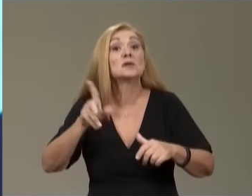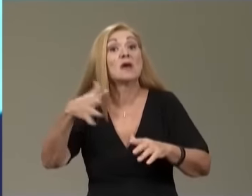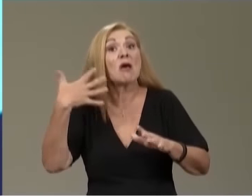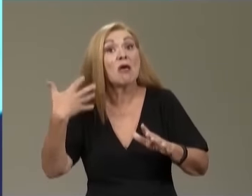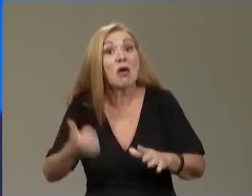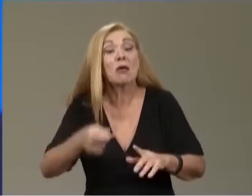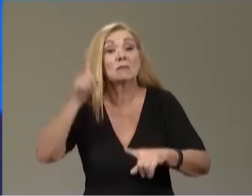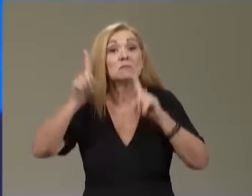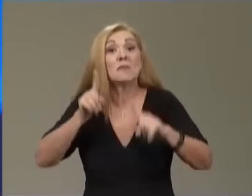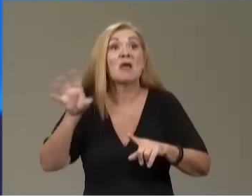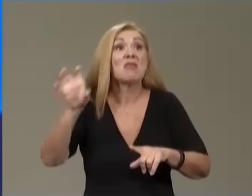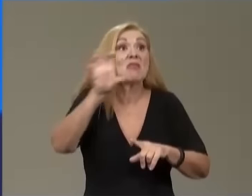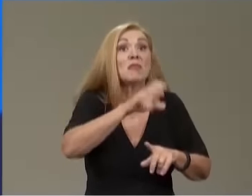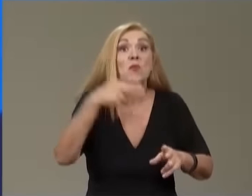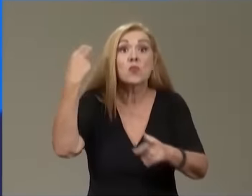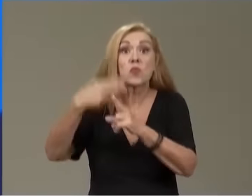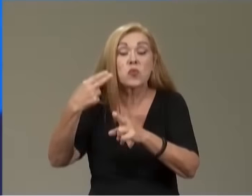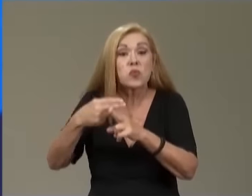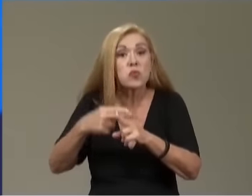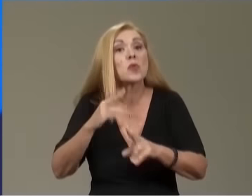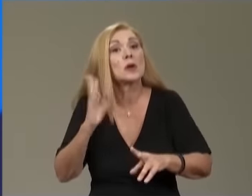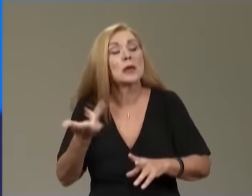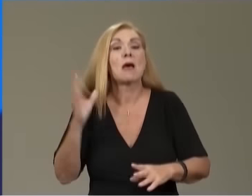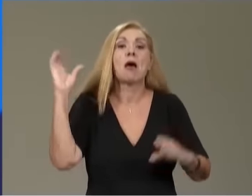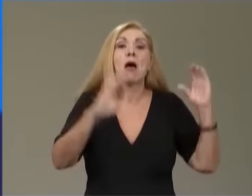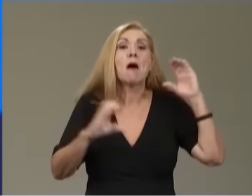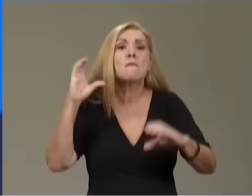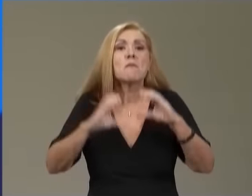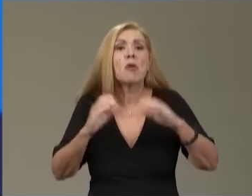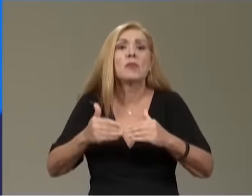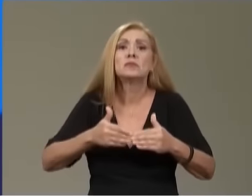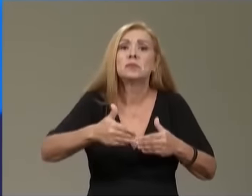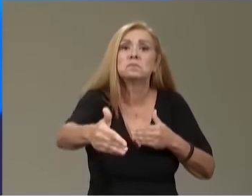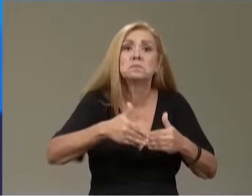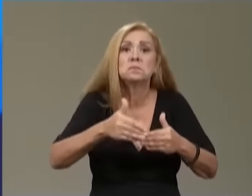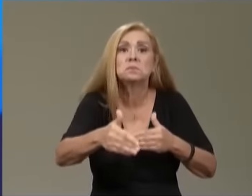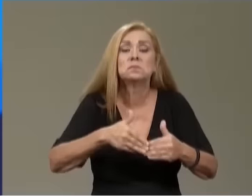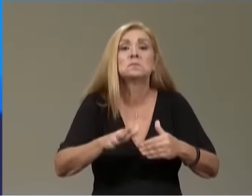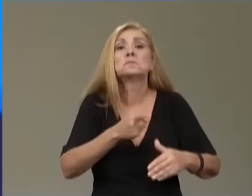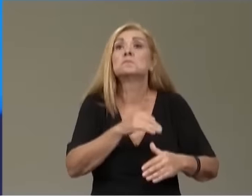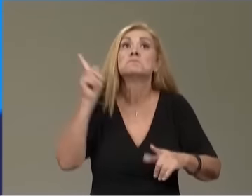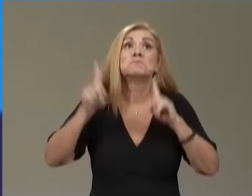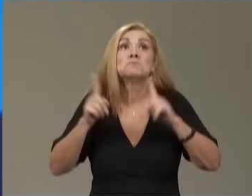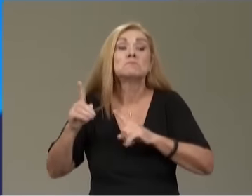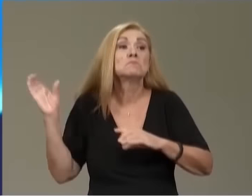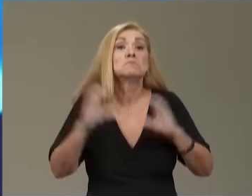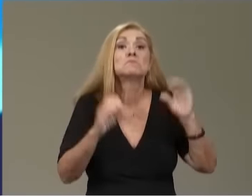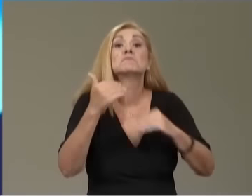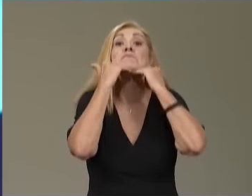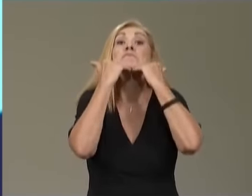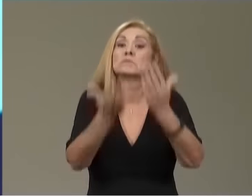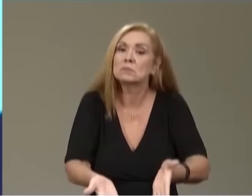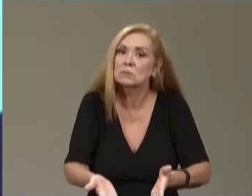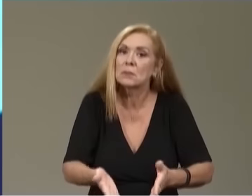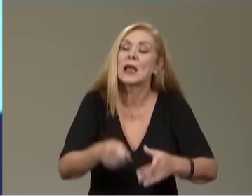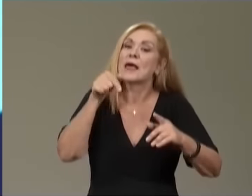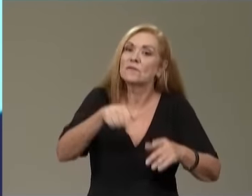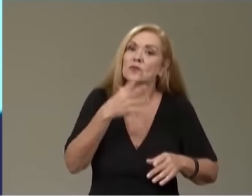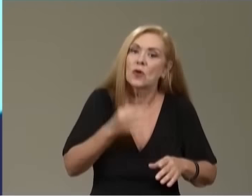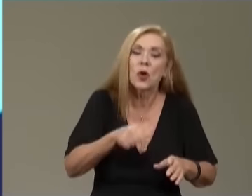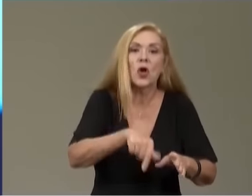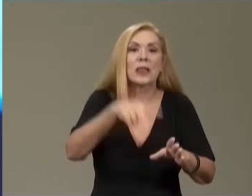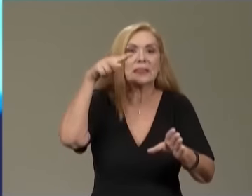αξία, να καλύψει ενδεχομένως επενδύσεις μακροχρόνιες εκεί που η αγορά δεν μπορεί να παρέμβει. Γι' αυτό και το Ταμείο θα